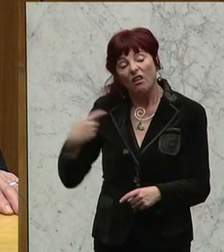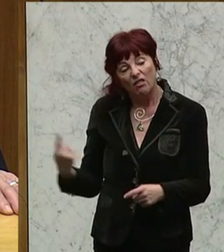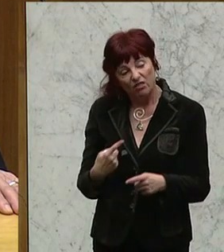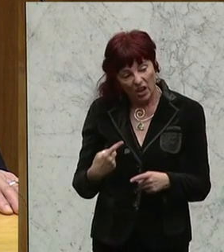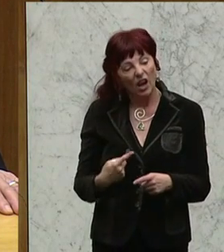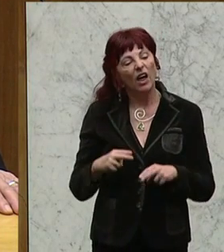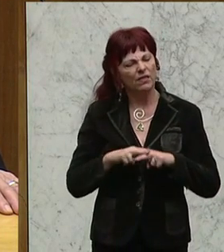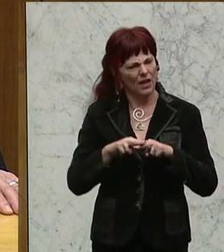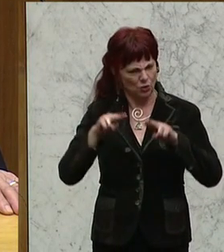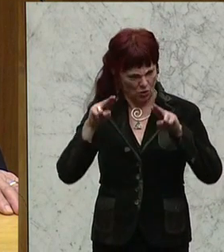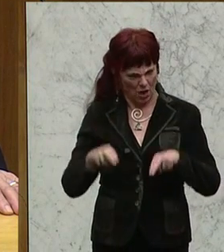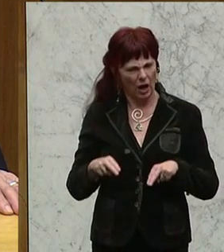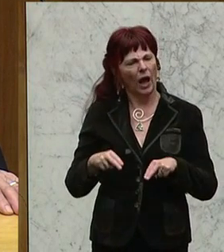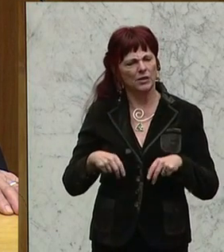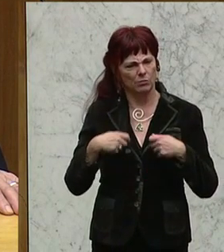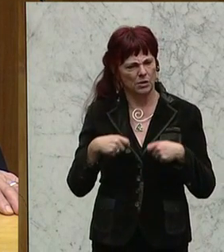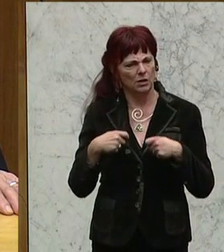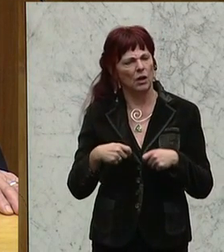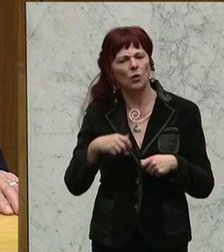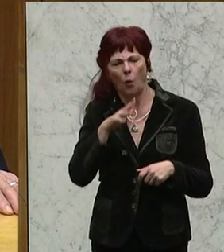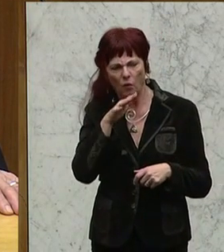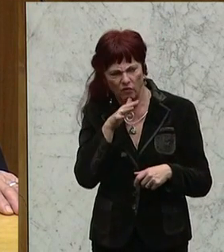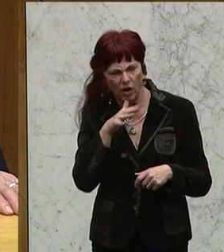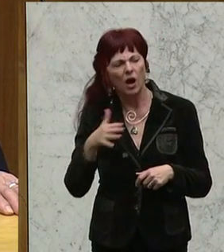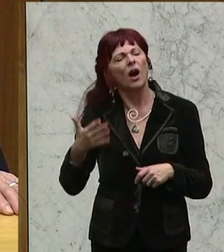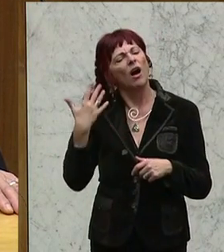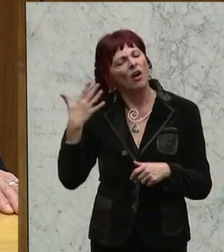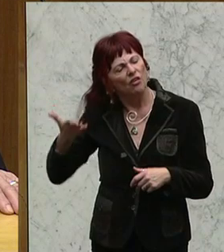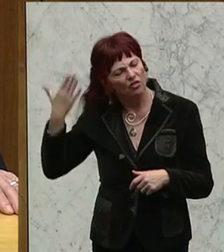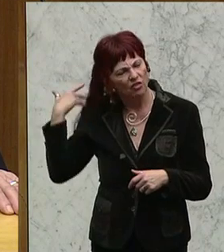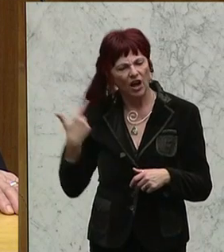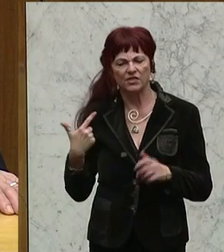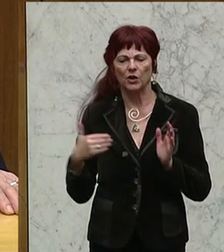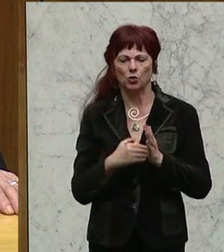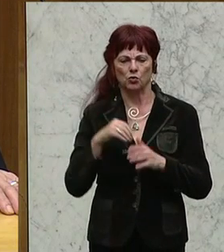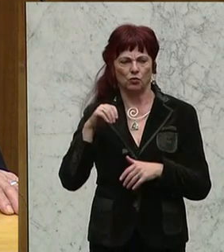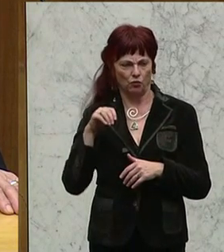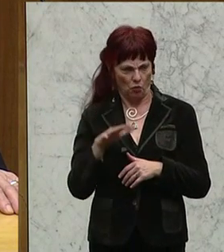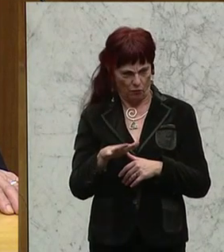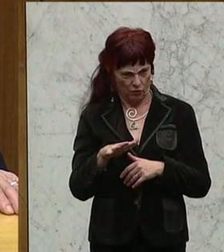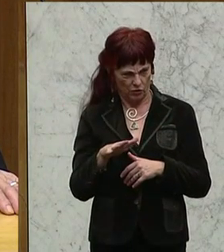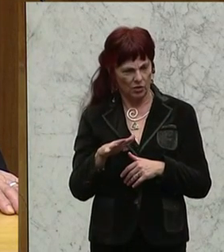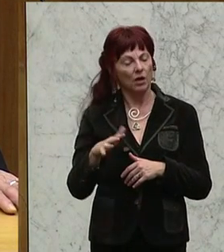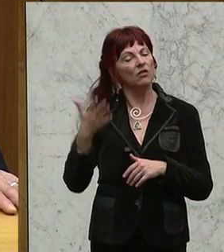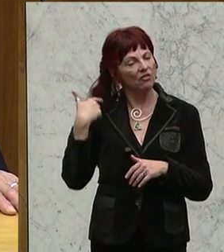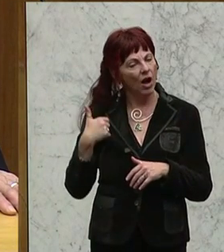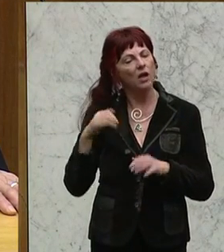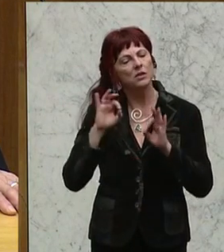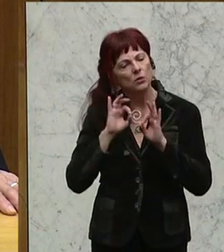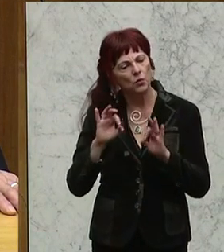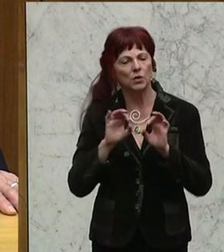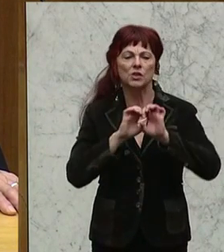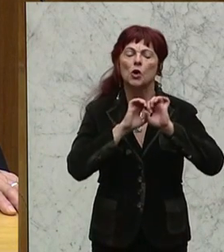Volksanwaltschaft im Jahr 2015 ein äußerst Hochwert Symposium durchgeführt